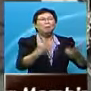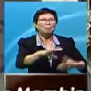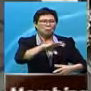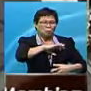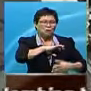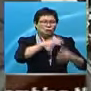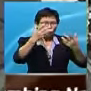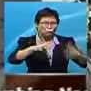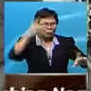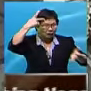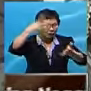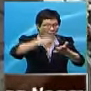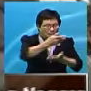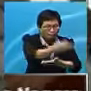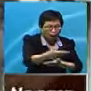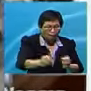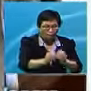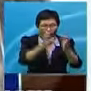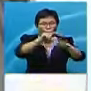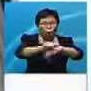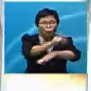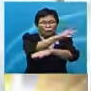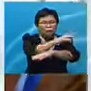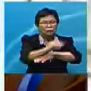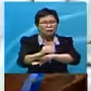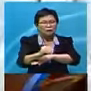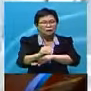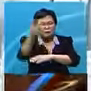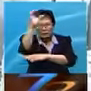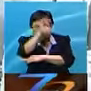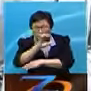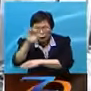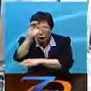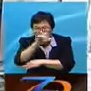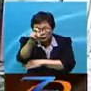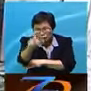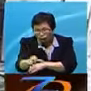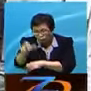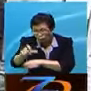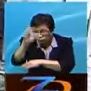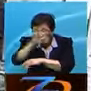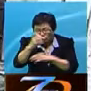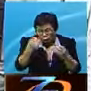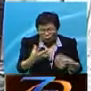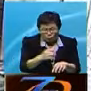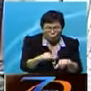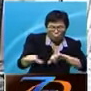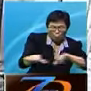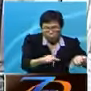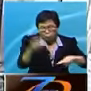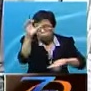Polis telah mengenal pasti bahan letupan yang digunakan dan gerakan memburu suspek sedang giat dijalankan.